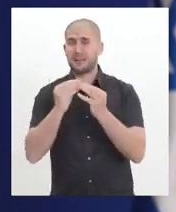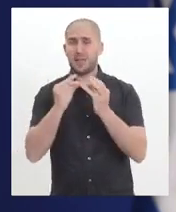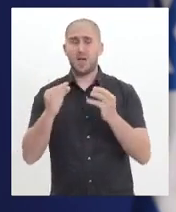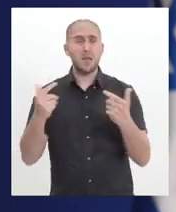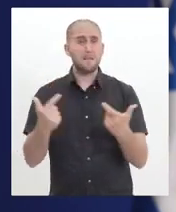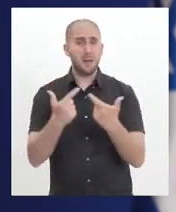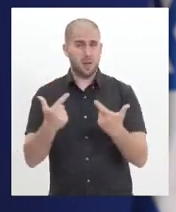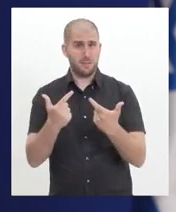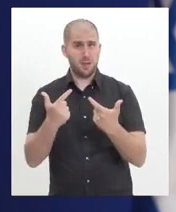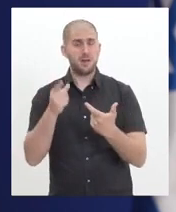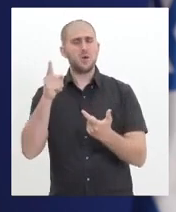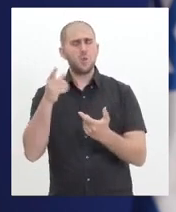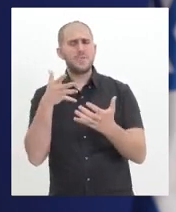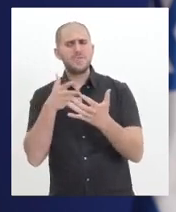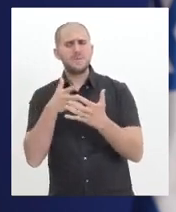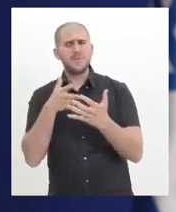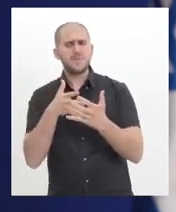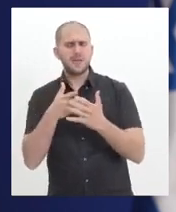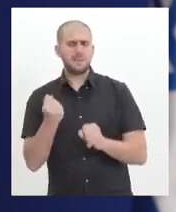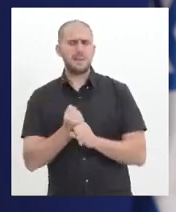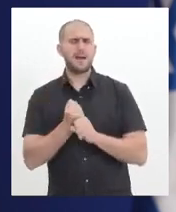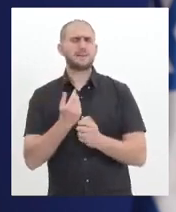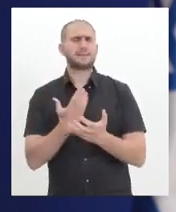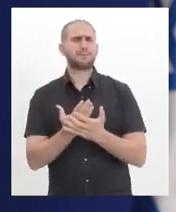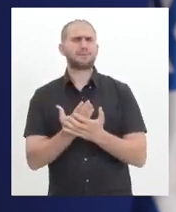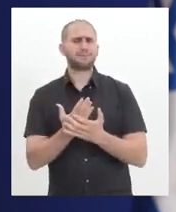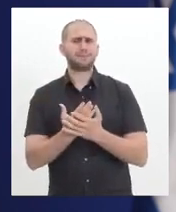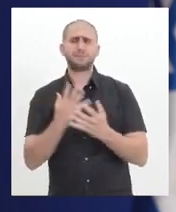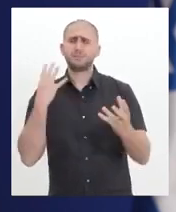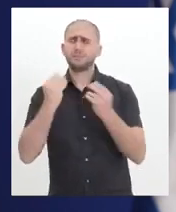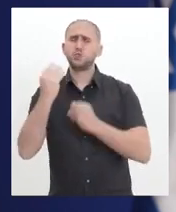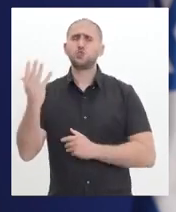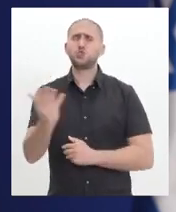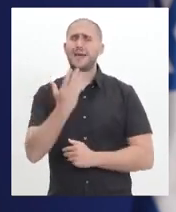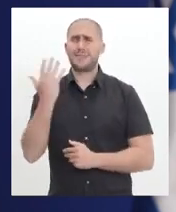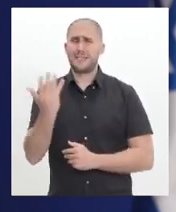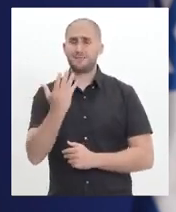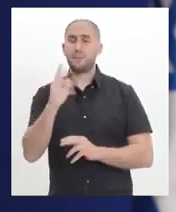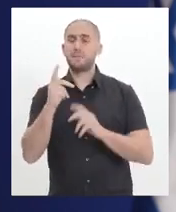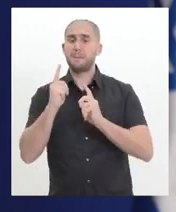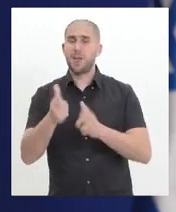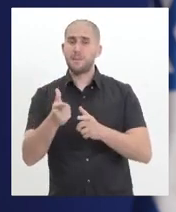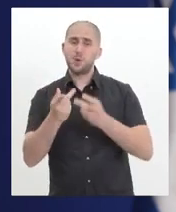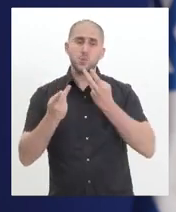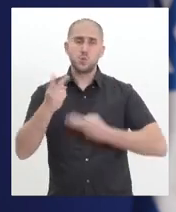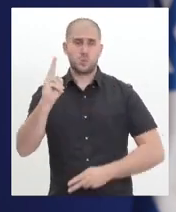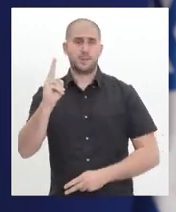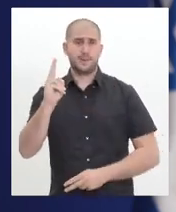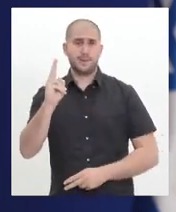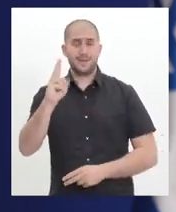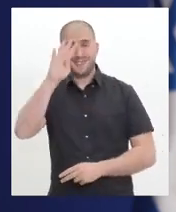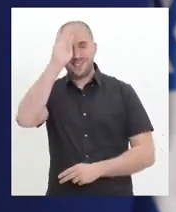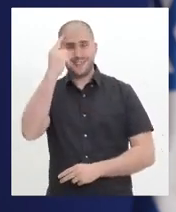המלחמה הוא נמדד במעשים במשך שנים ובמלחמה ביתר סת